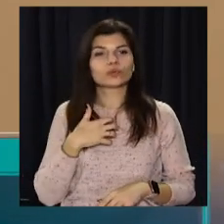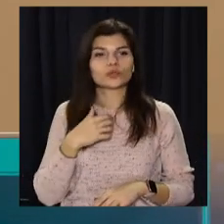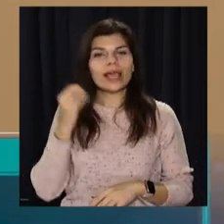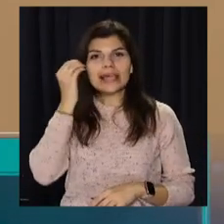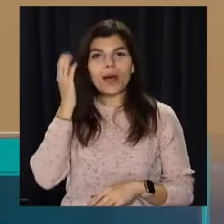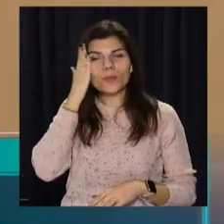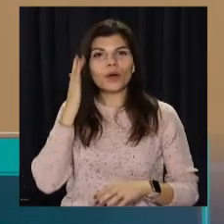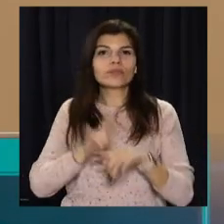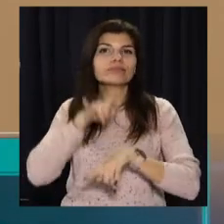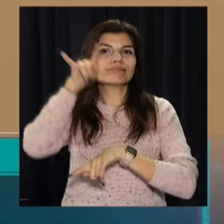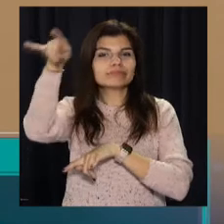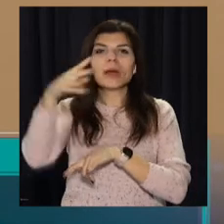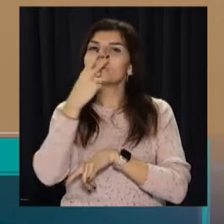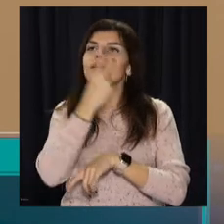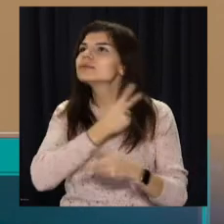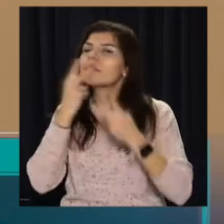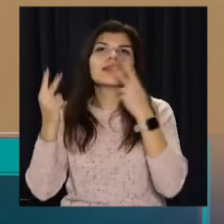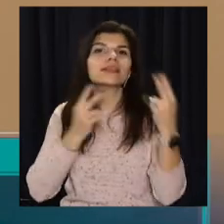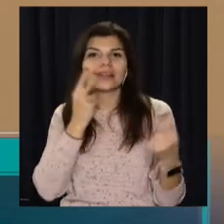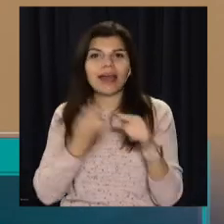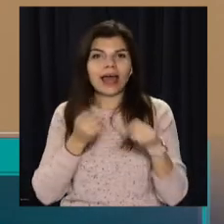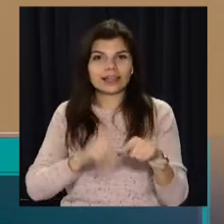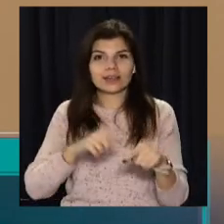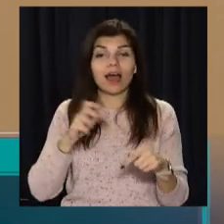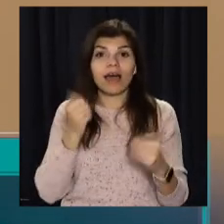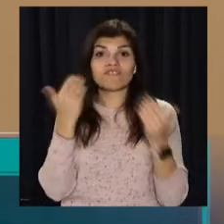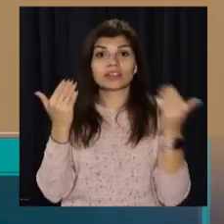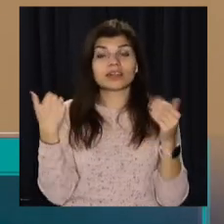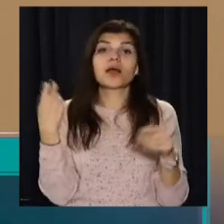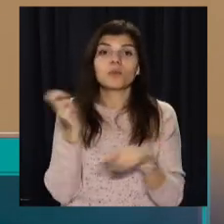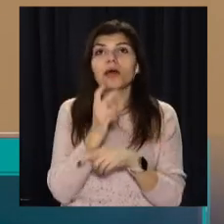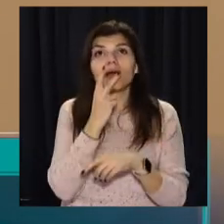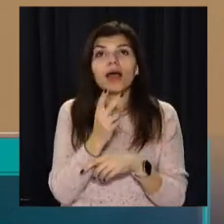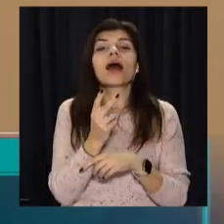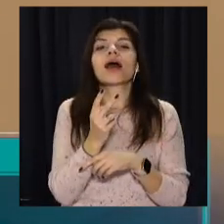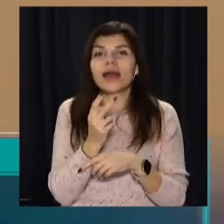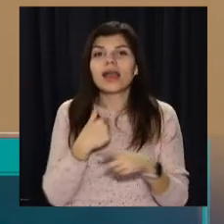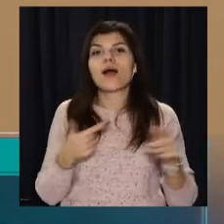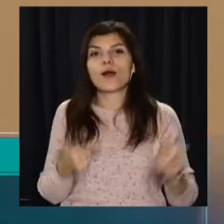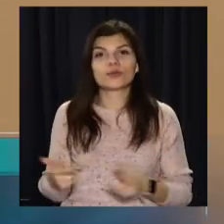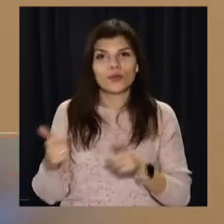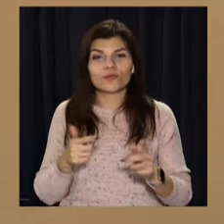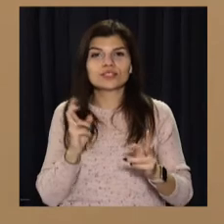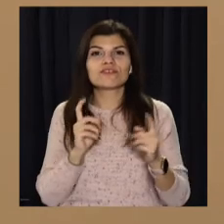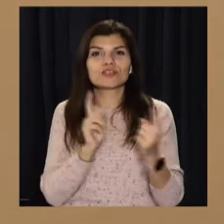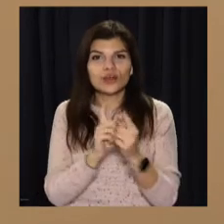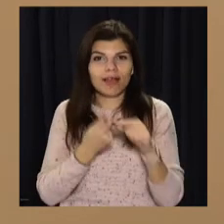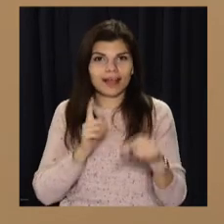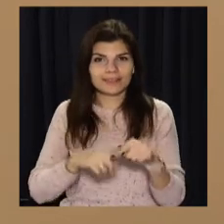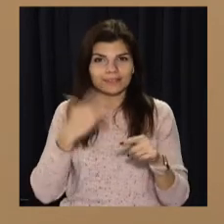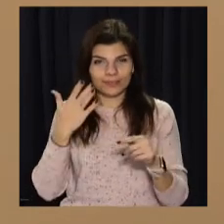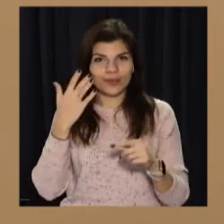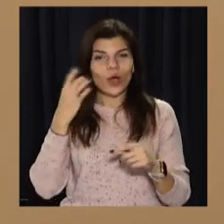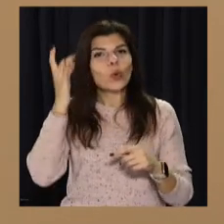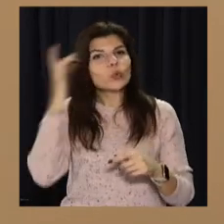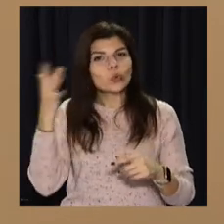Японію, побачити країну. А прийдя на цю виставку, я якби вже готуюсь до зустрічі з этой страной, изучая